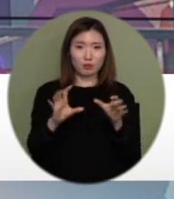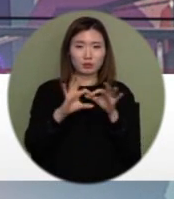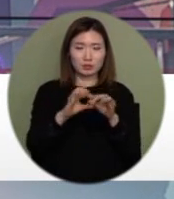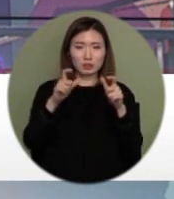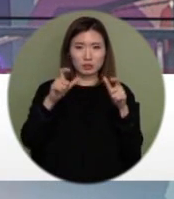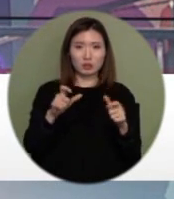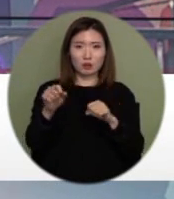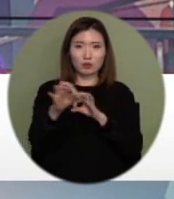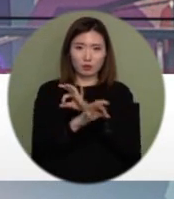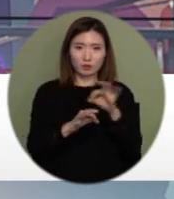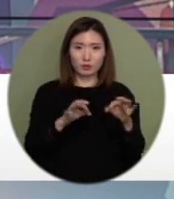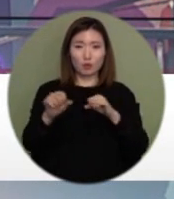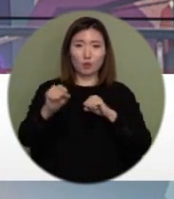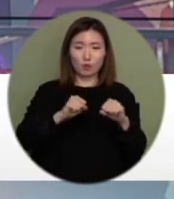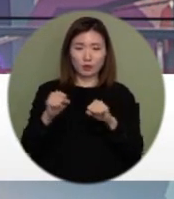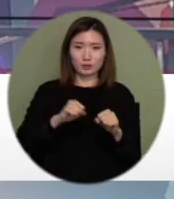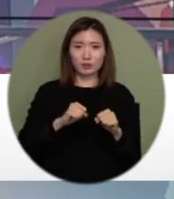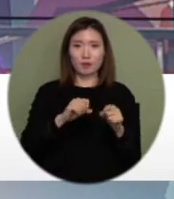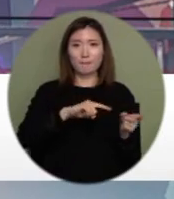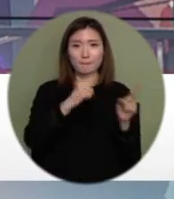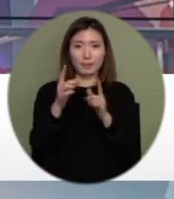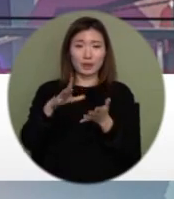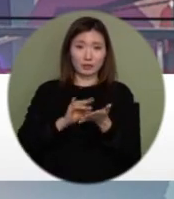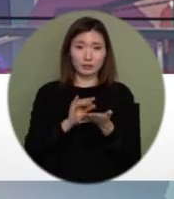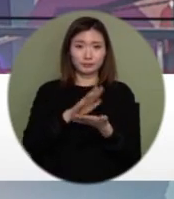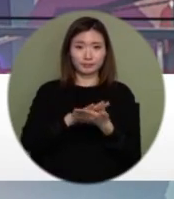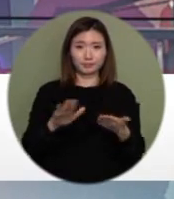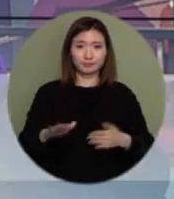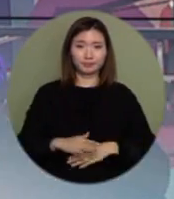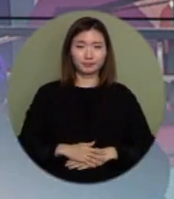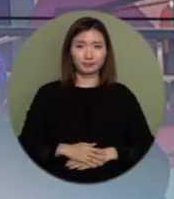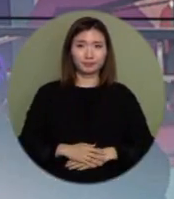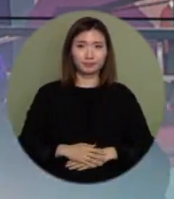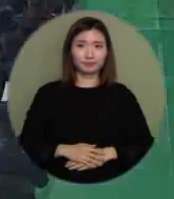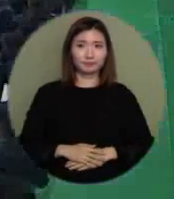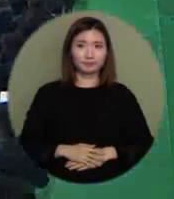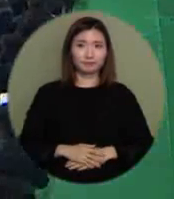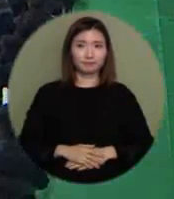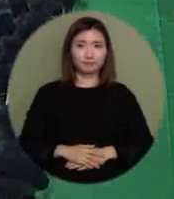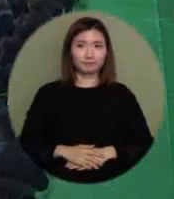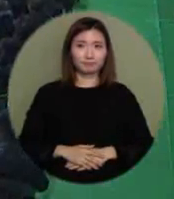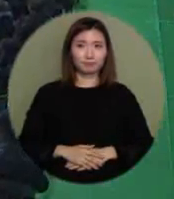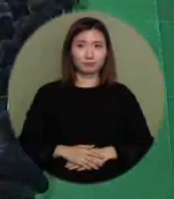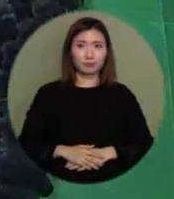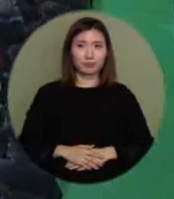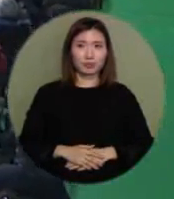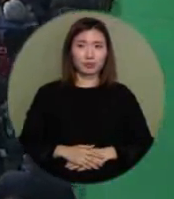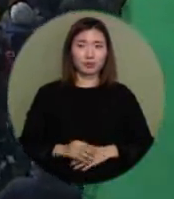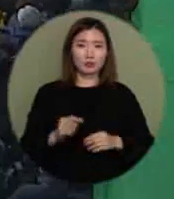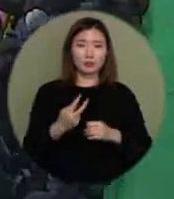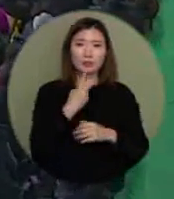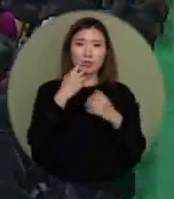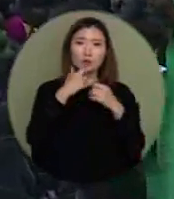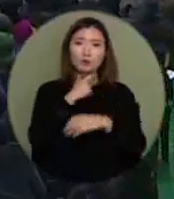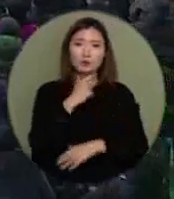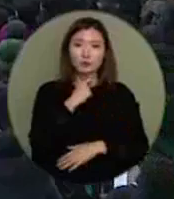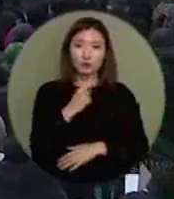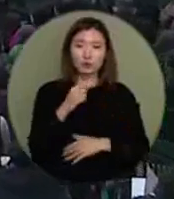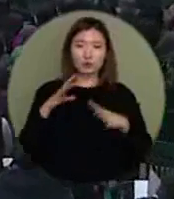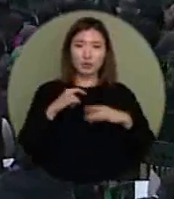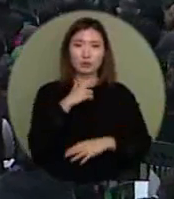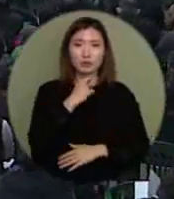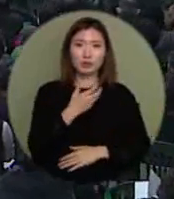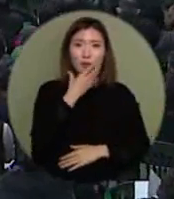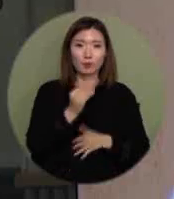지역 경제를 활성화하겠다는 것이 핵심입니다. 보도에 김동은 기자입니다. 살고 싶고 자랑하고 싶은